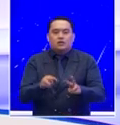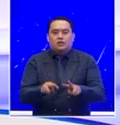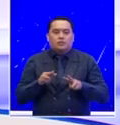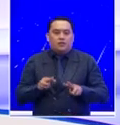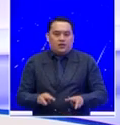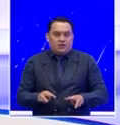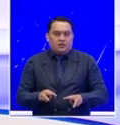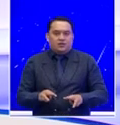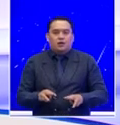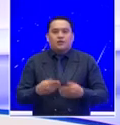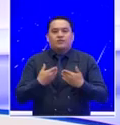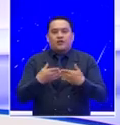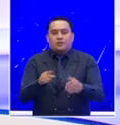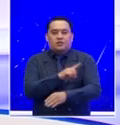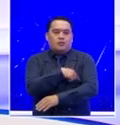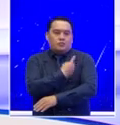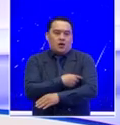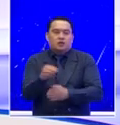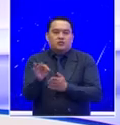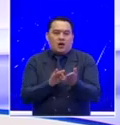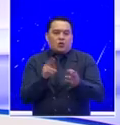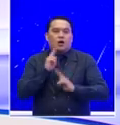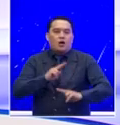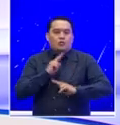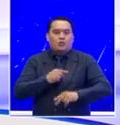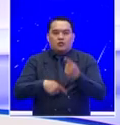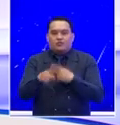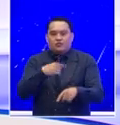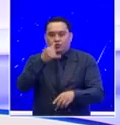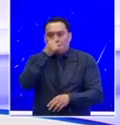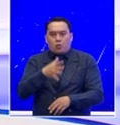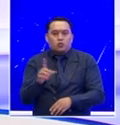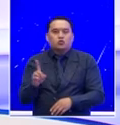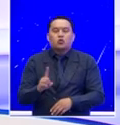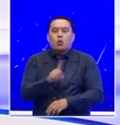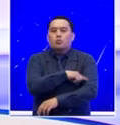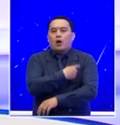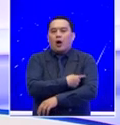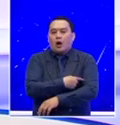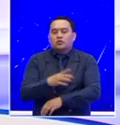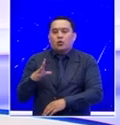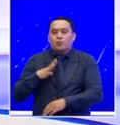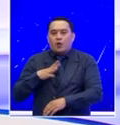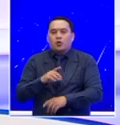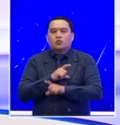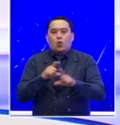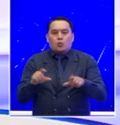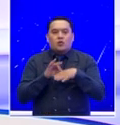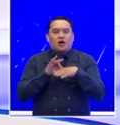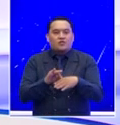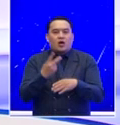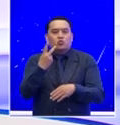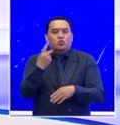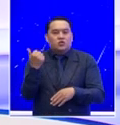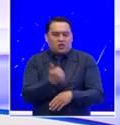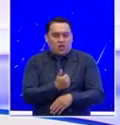Джонсон выписан из больницы. Однако сразу вернуться к работе он не сможет. В лондонской больнице Святого Томаса Борис Джонсон провел